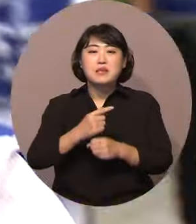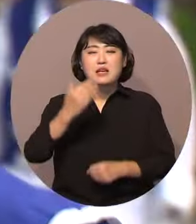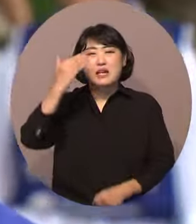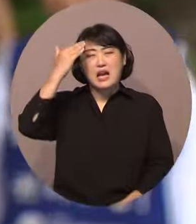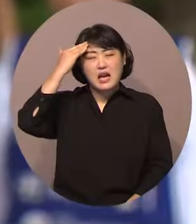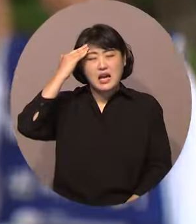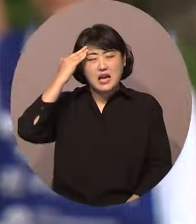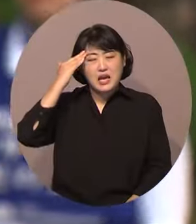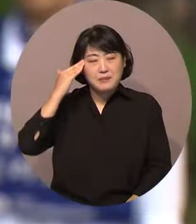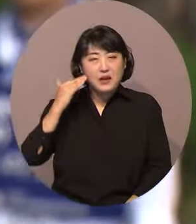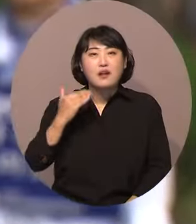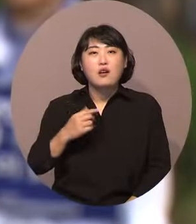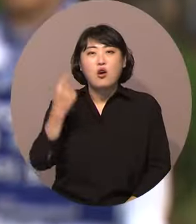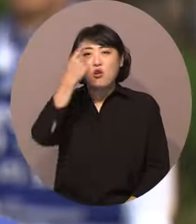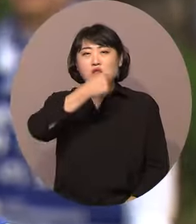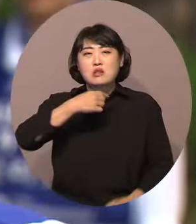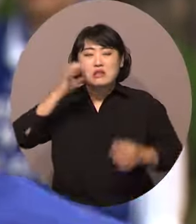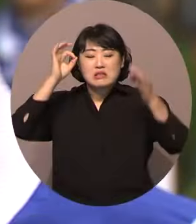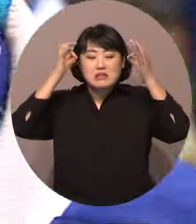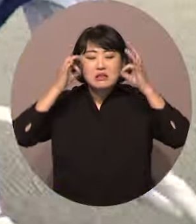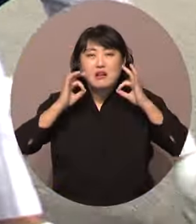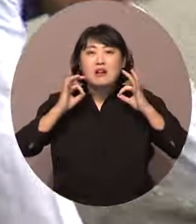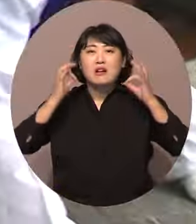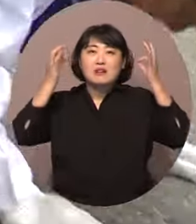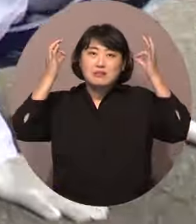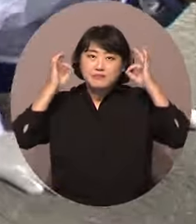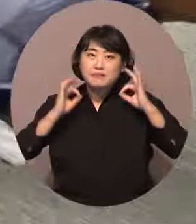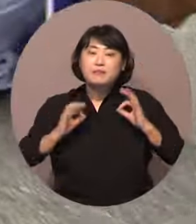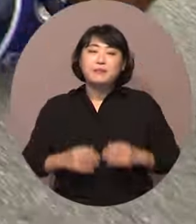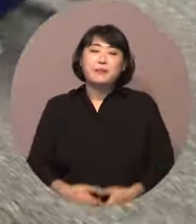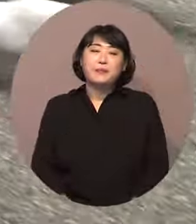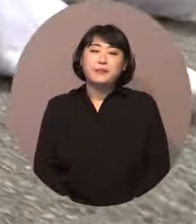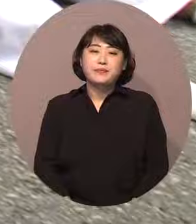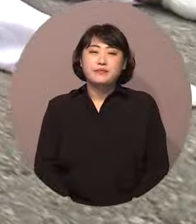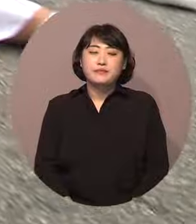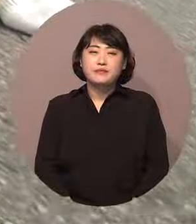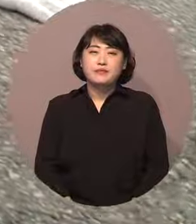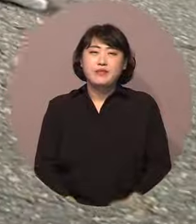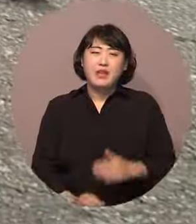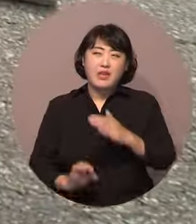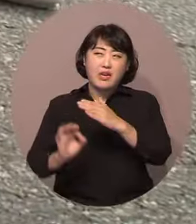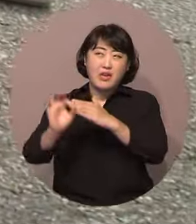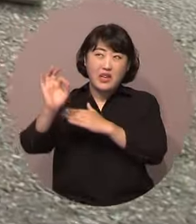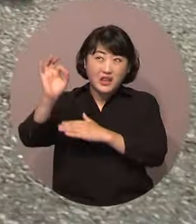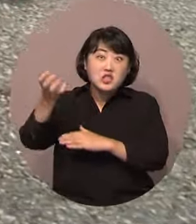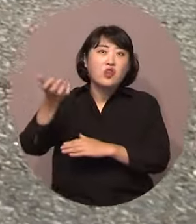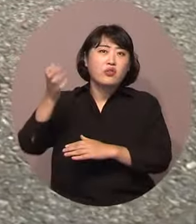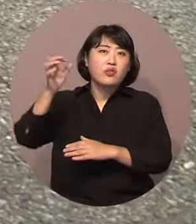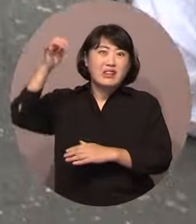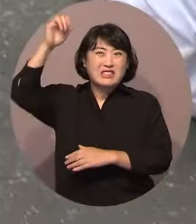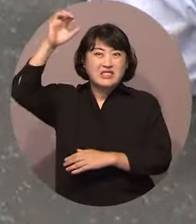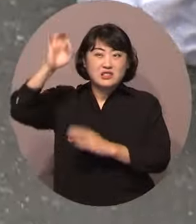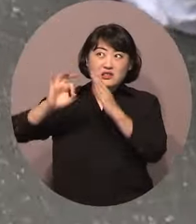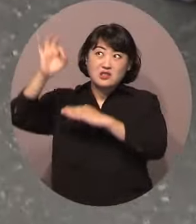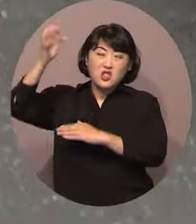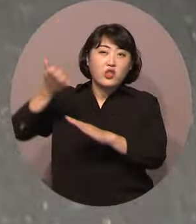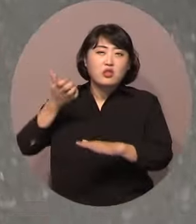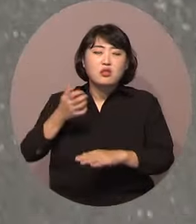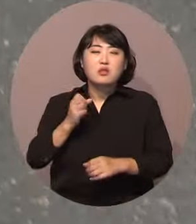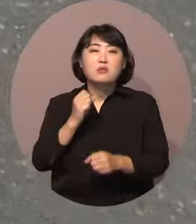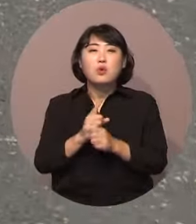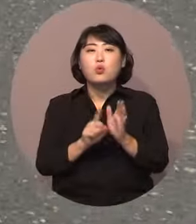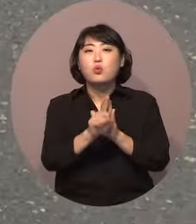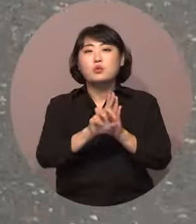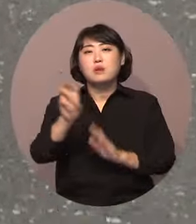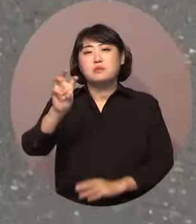거뭇해졌고 얼굴에는 땀이 송골송골 맺혔습니다. 해가 중천에 뜨기도 전인데 이미 도시의 기온은